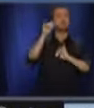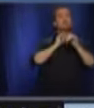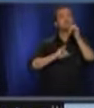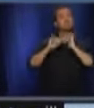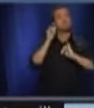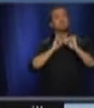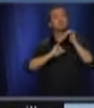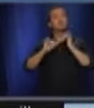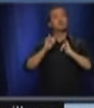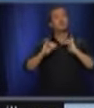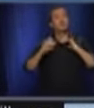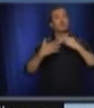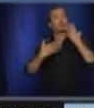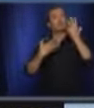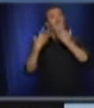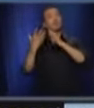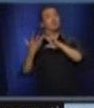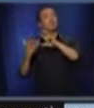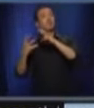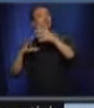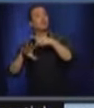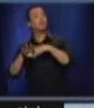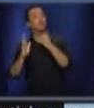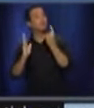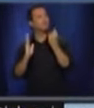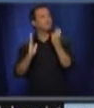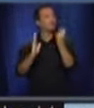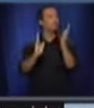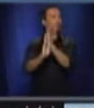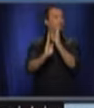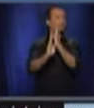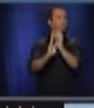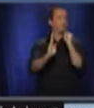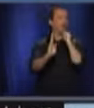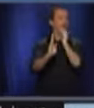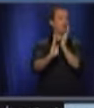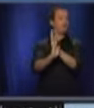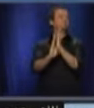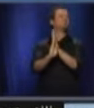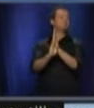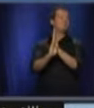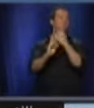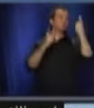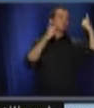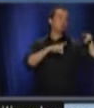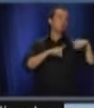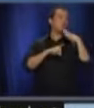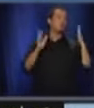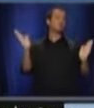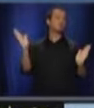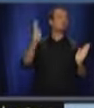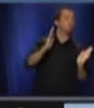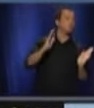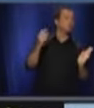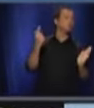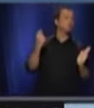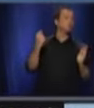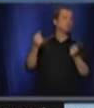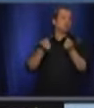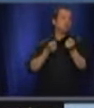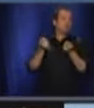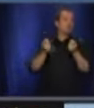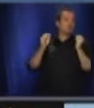c'est après minuit. Alors, c'est vraiment une demande qu'on a dit. On est capable de mieux contrôler nos gens si on réduisait